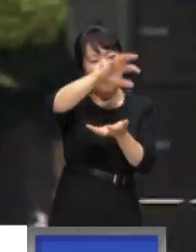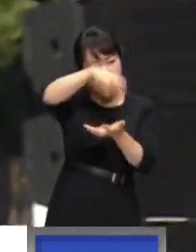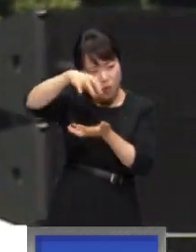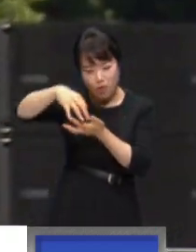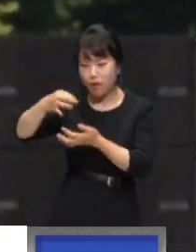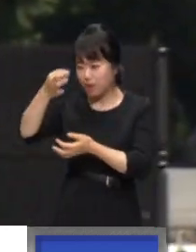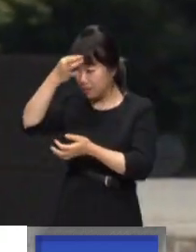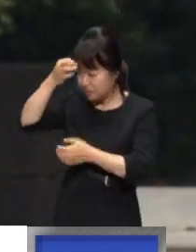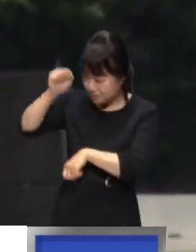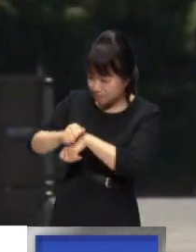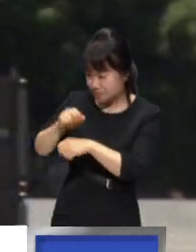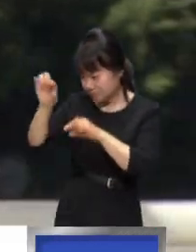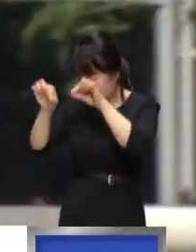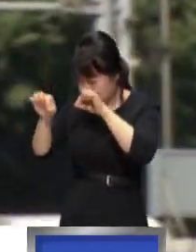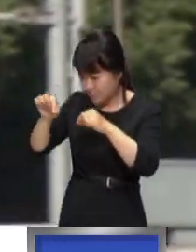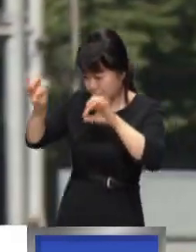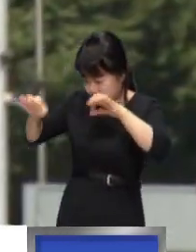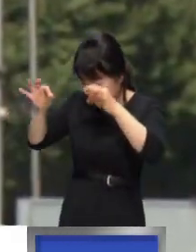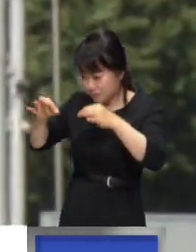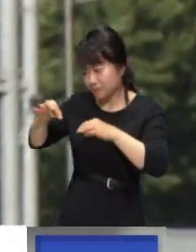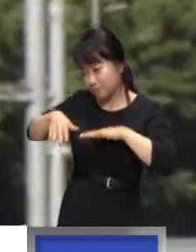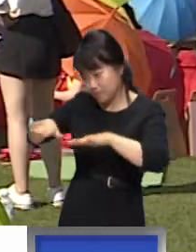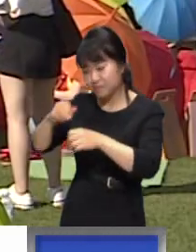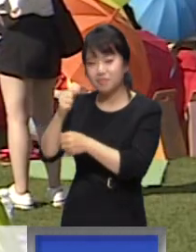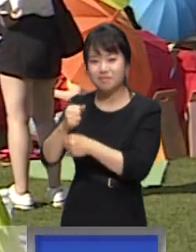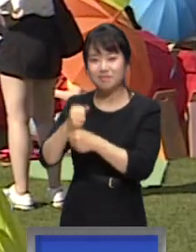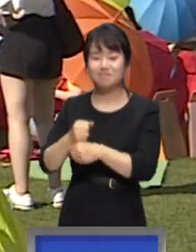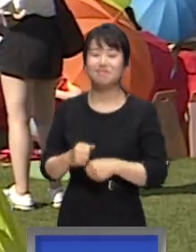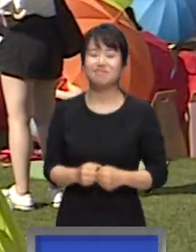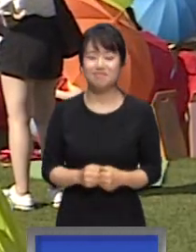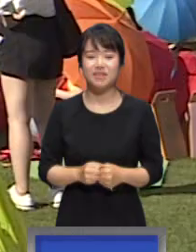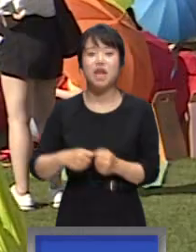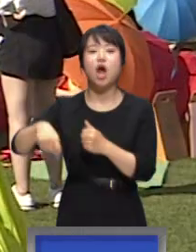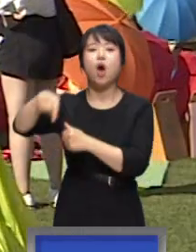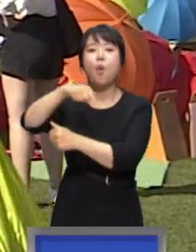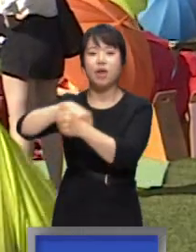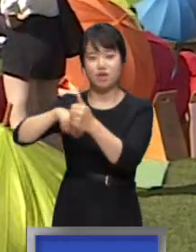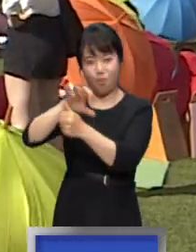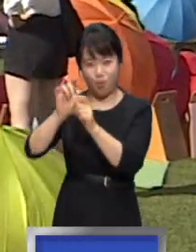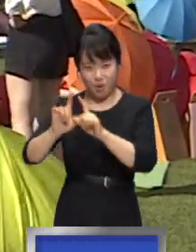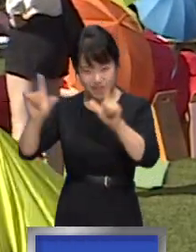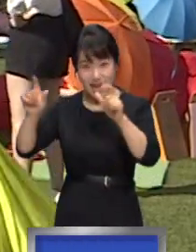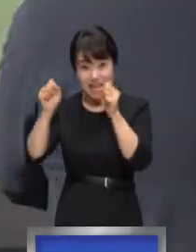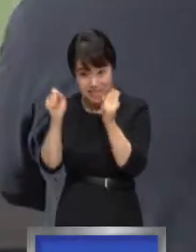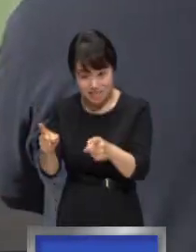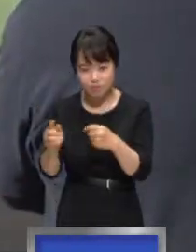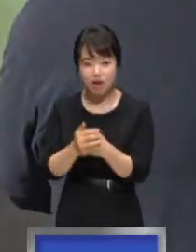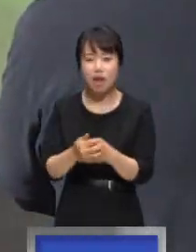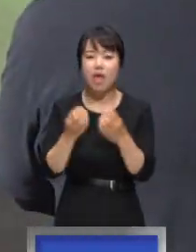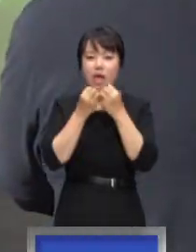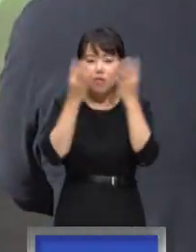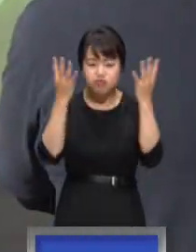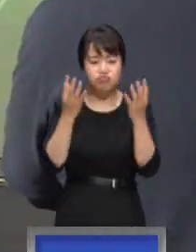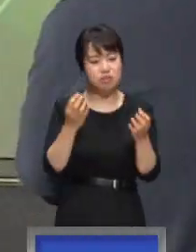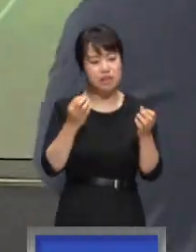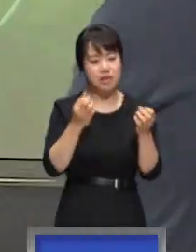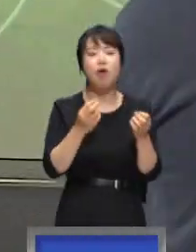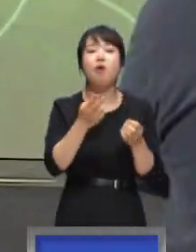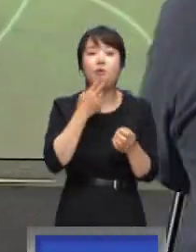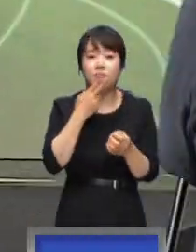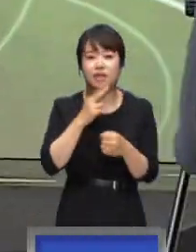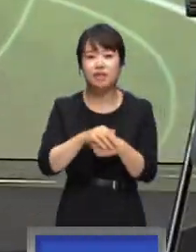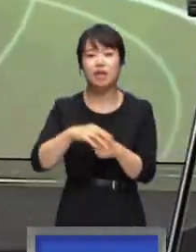의상들이라고 보시면 좋을 것 같고요. 거기에 좀 더 중점을 뒀습니다. 환경의 날을 맞아 서울시가 낭비 없는 사회 만들기 의미를